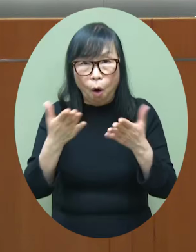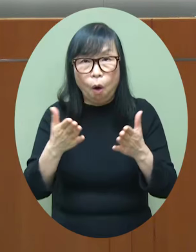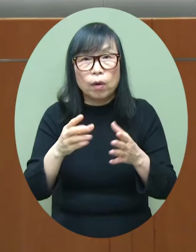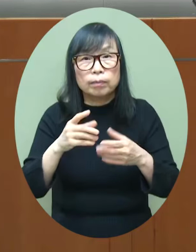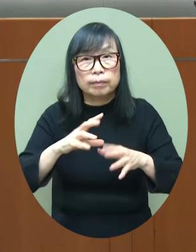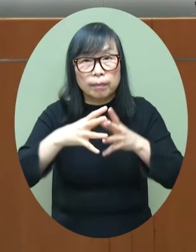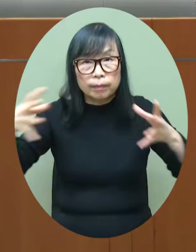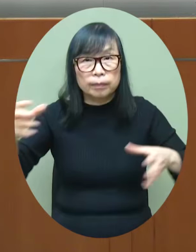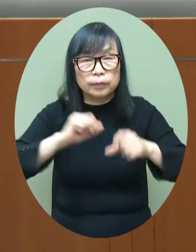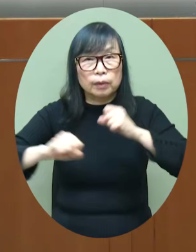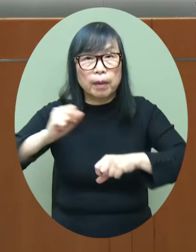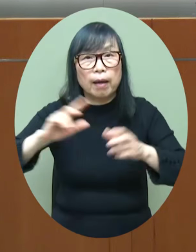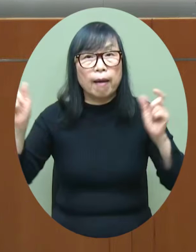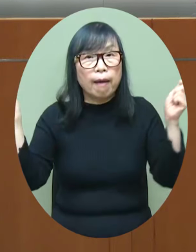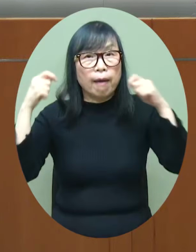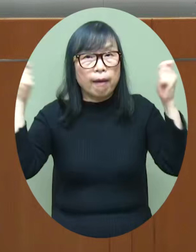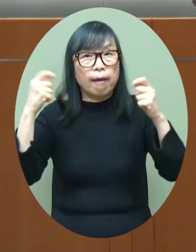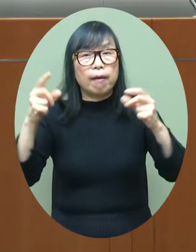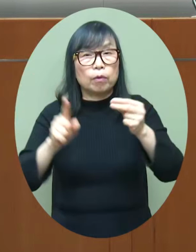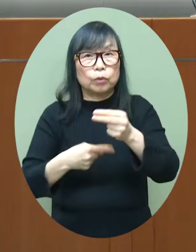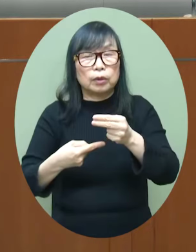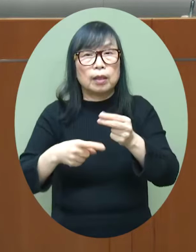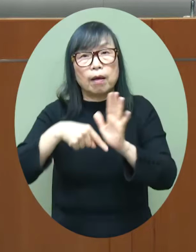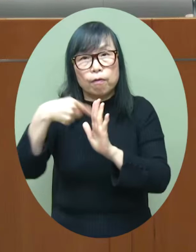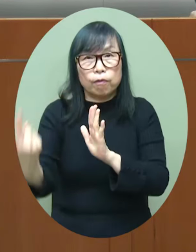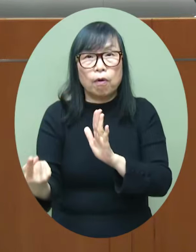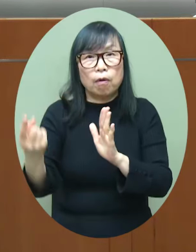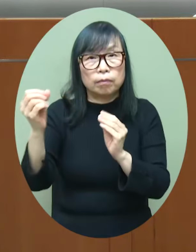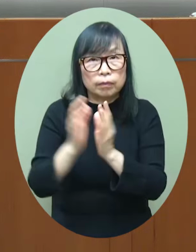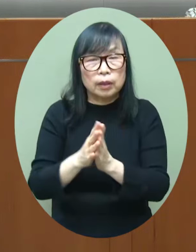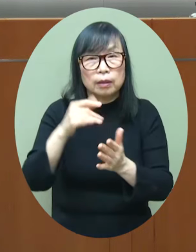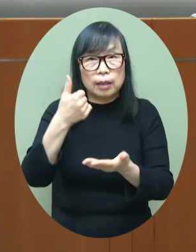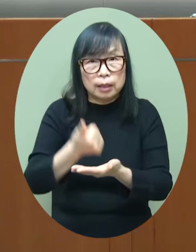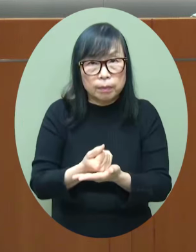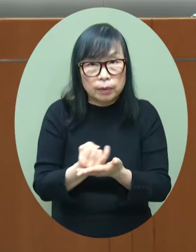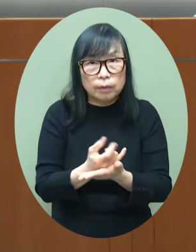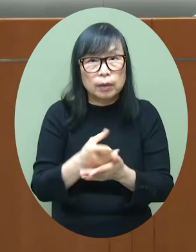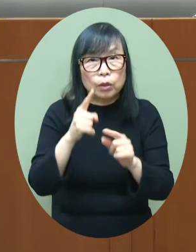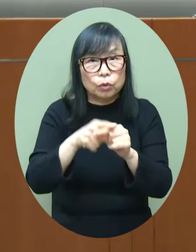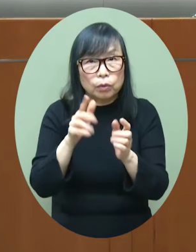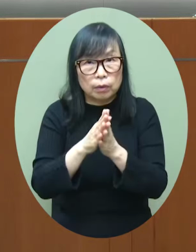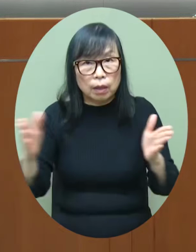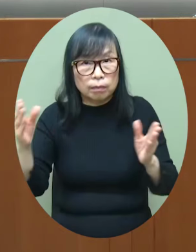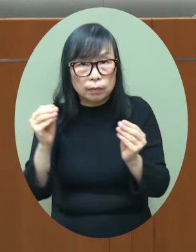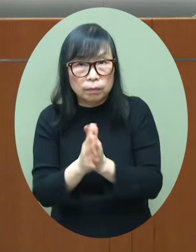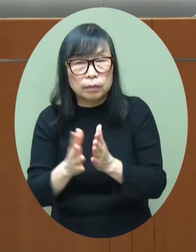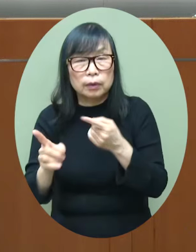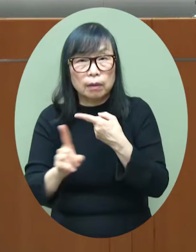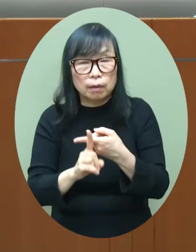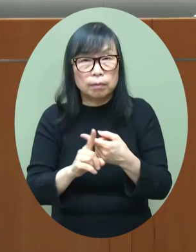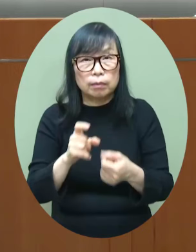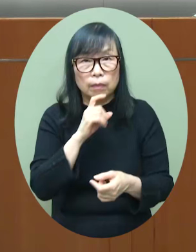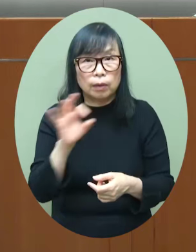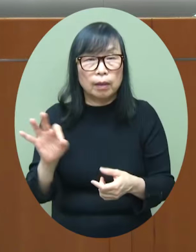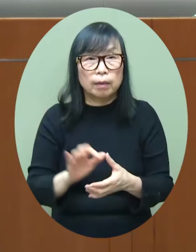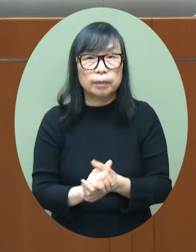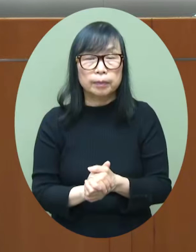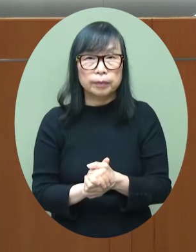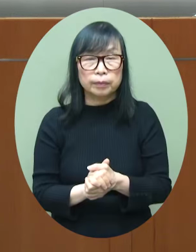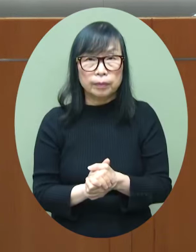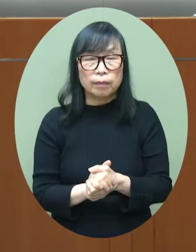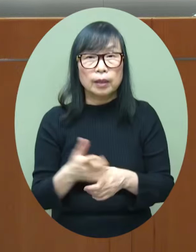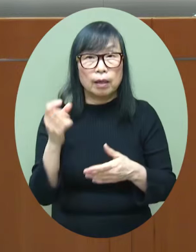係慶回歸嘅節目啦，作出一啲防感染嘅建議，或者點樣評估嗰個中間嘅一啲感染風險咁樣咧？咁另外想問